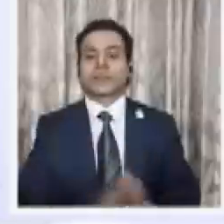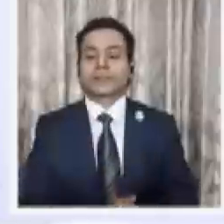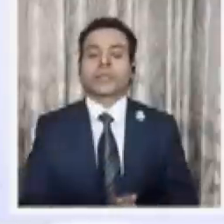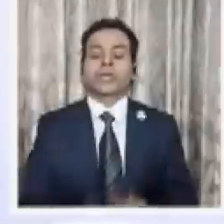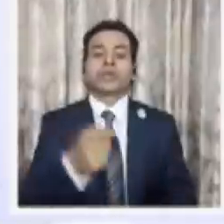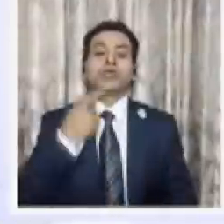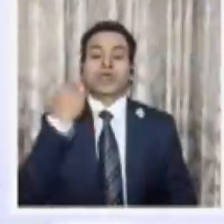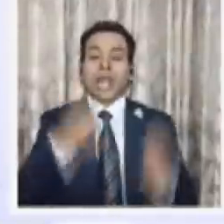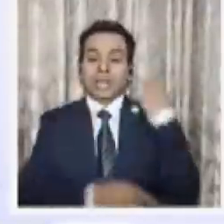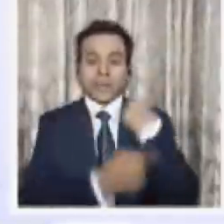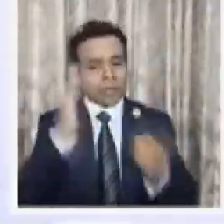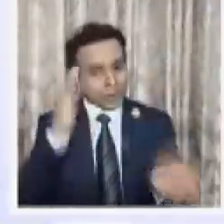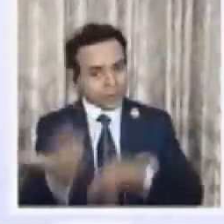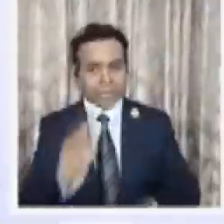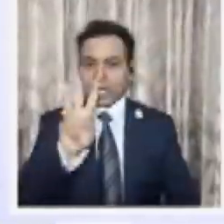ময়মনসিংহ 58 জন